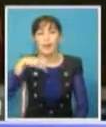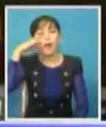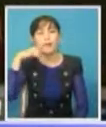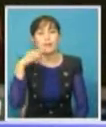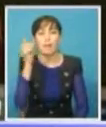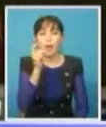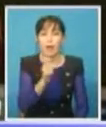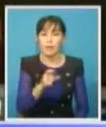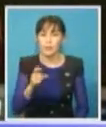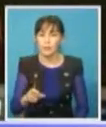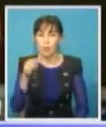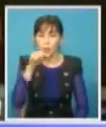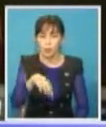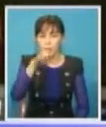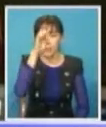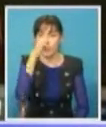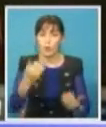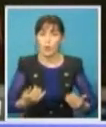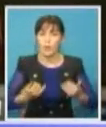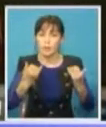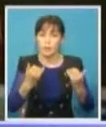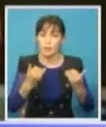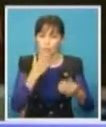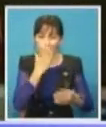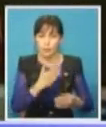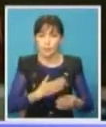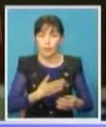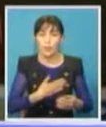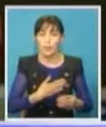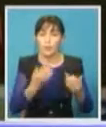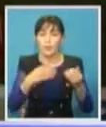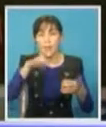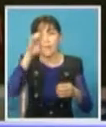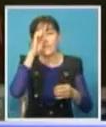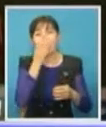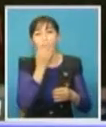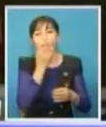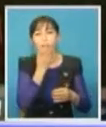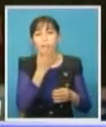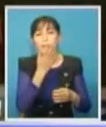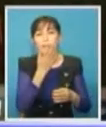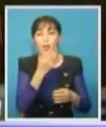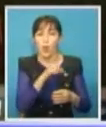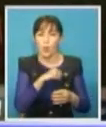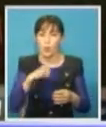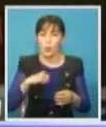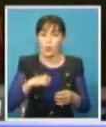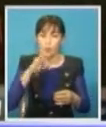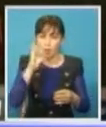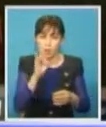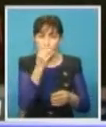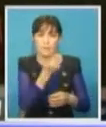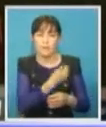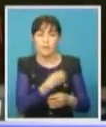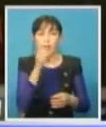Қазақстанның азаматымын, осы елді қастерлейм, қадірлейм, мына мемлекеттік тілге өзім қызықшылық